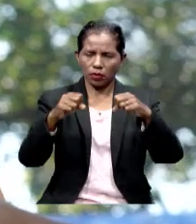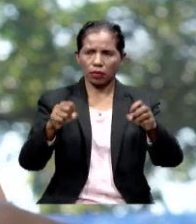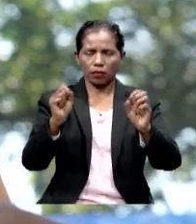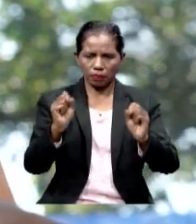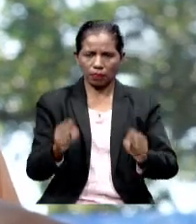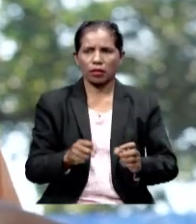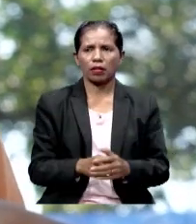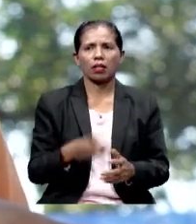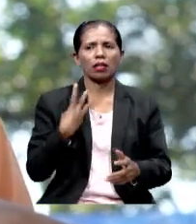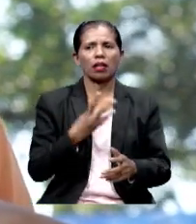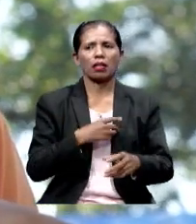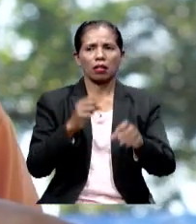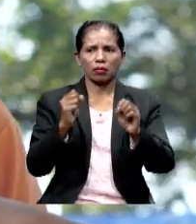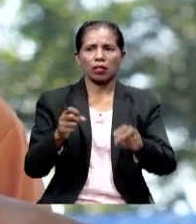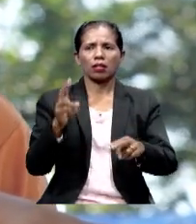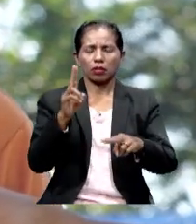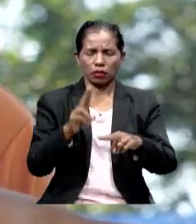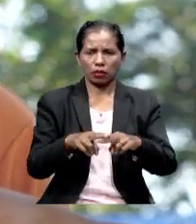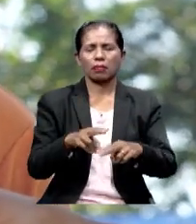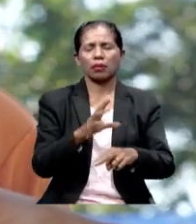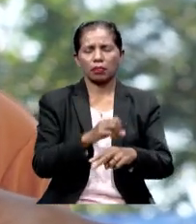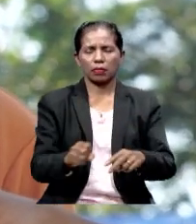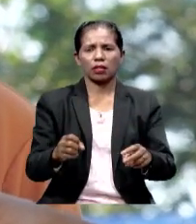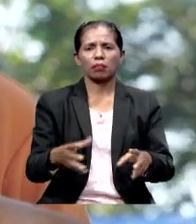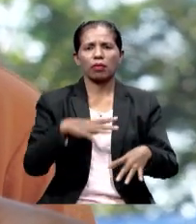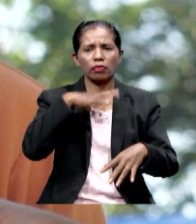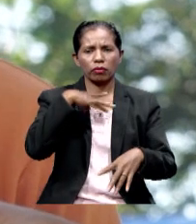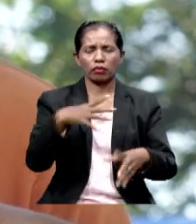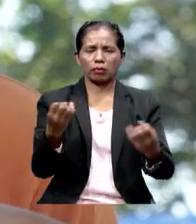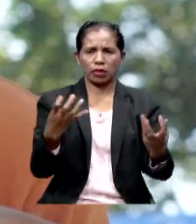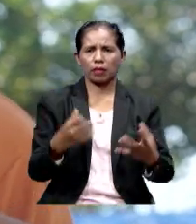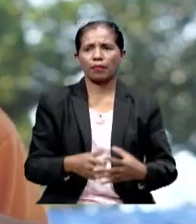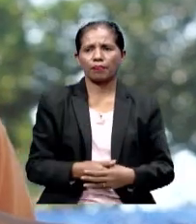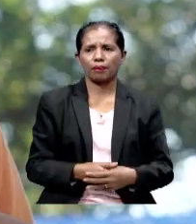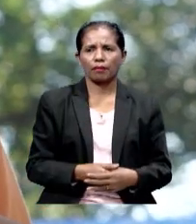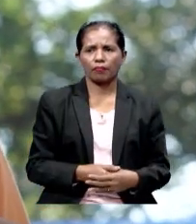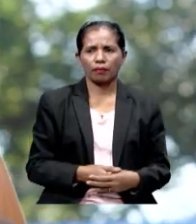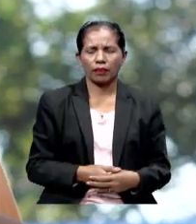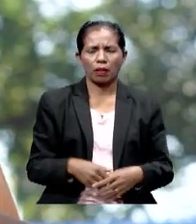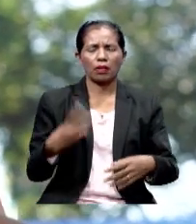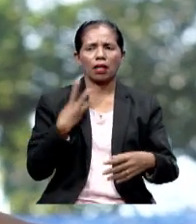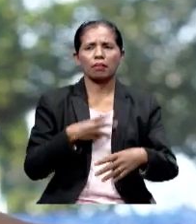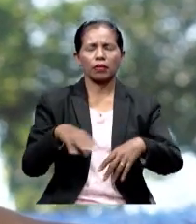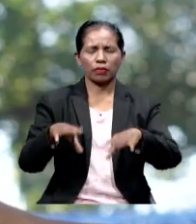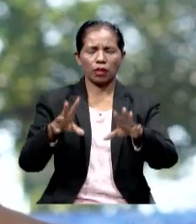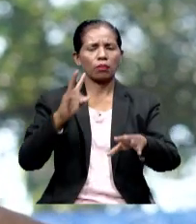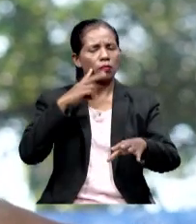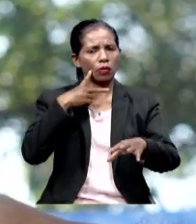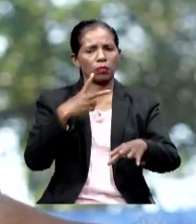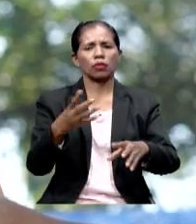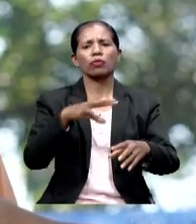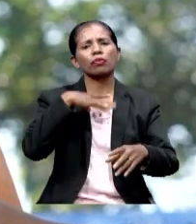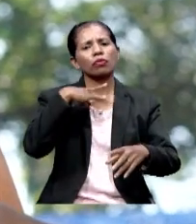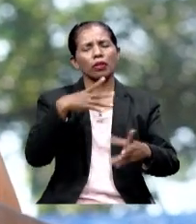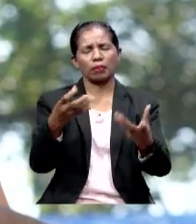minus ami mas tinna tane tikaram sirane agora. Awal empat mohon mas anes ni betul. Rairom tam lor